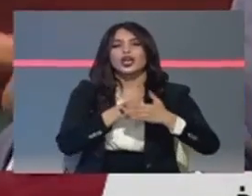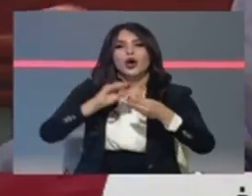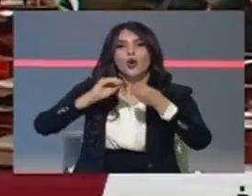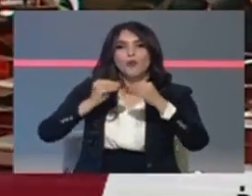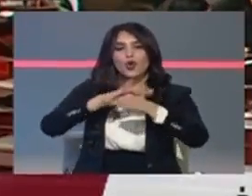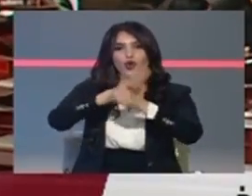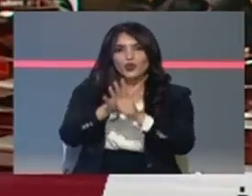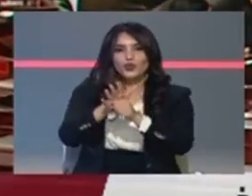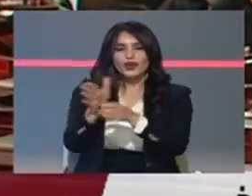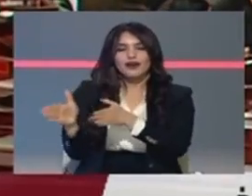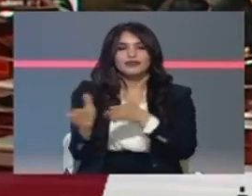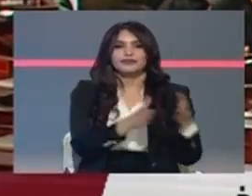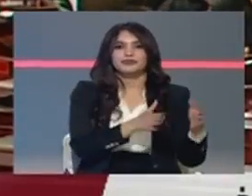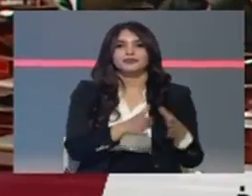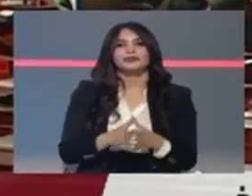انتشار فيروس كورونا.